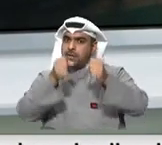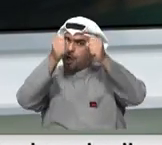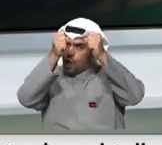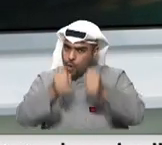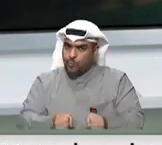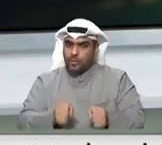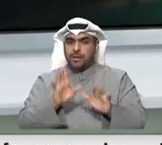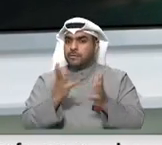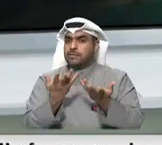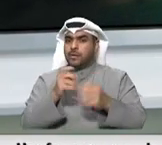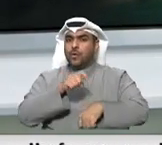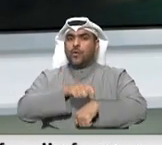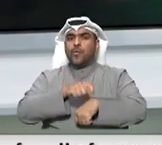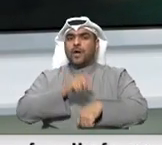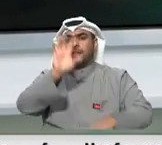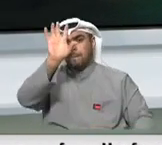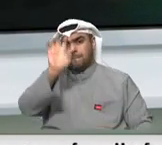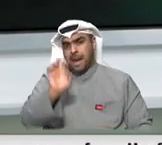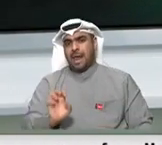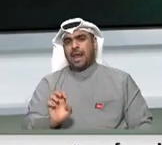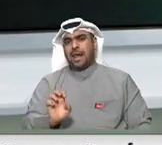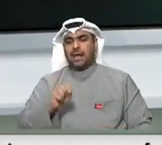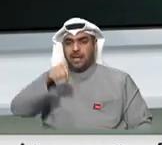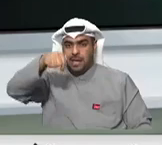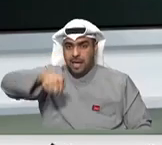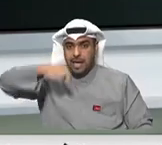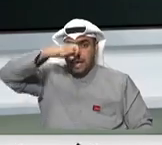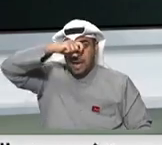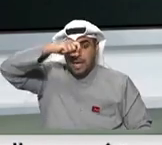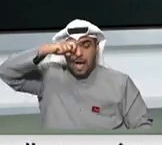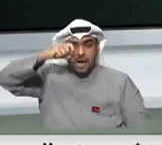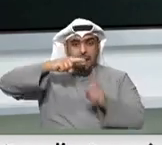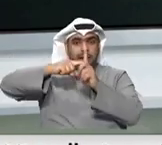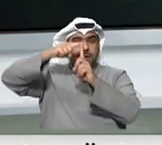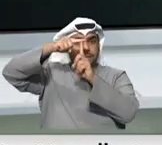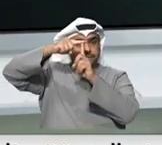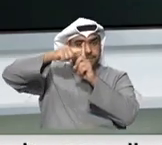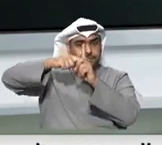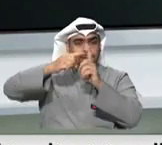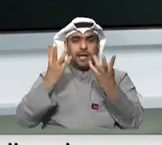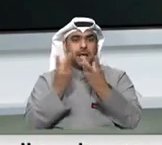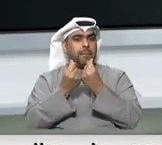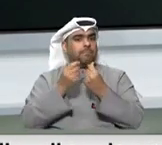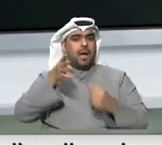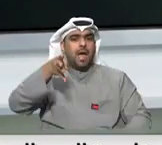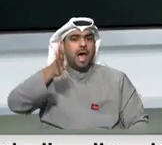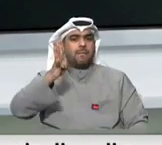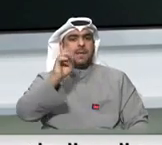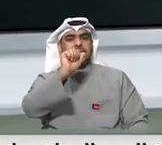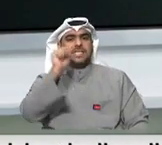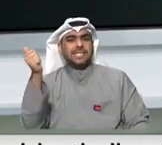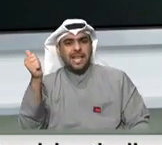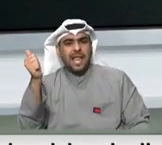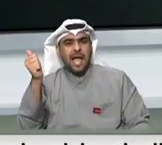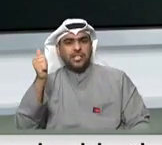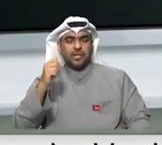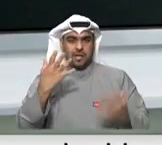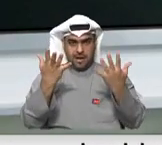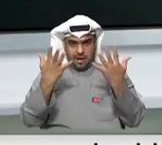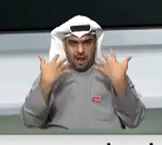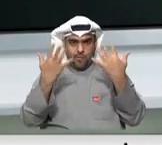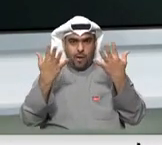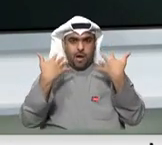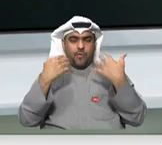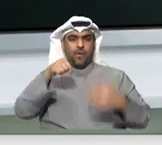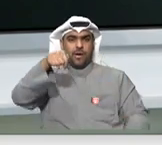بالليل. درجات الحرارة الحالية تتفاوت ما بين 14 إلى 16 درجة مئوية، ولكن مع نشاط الرياح